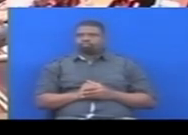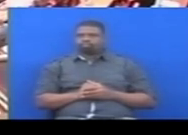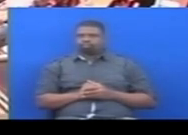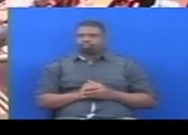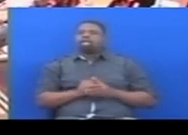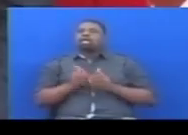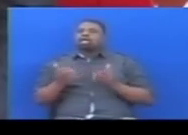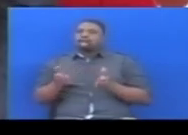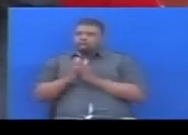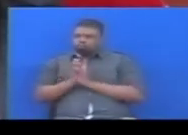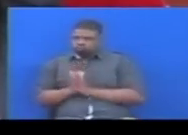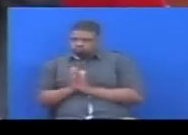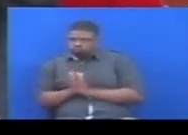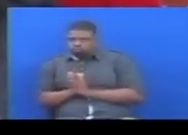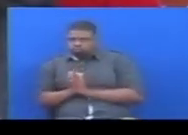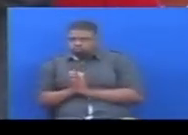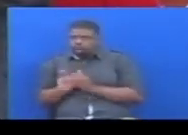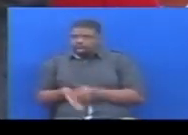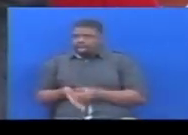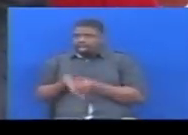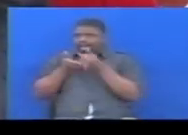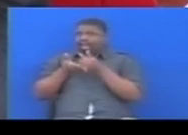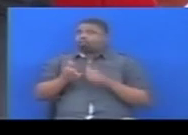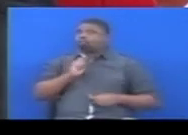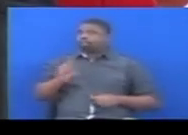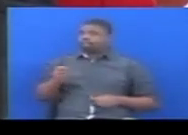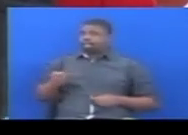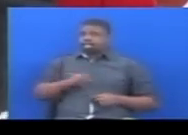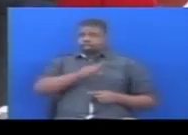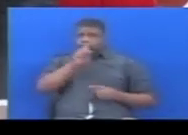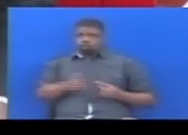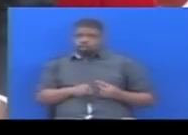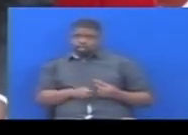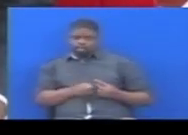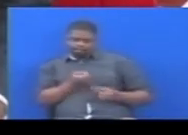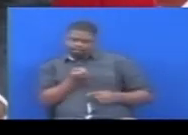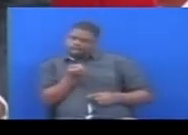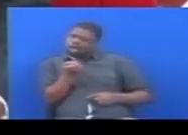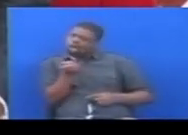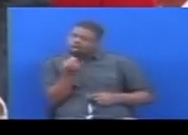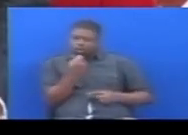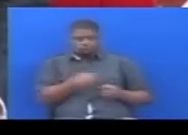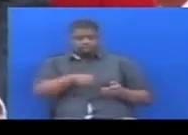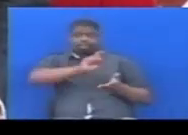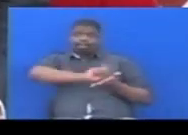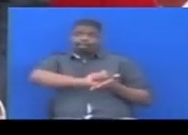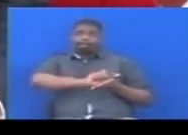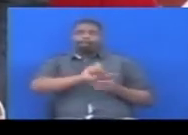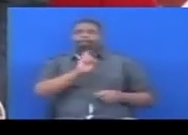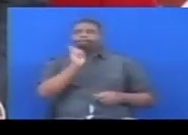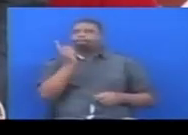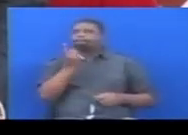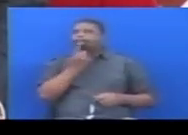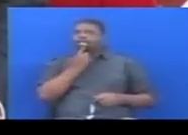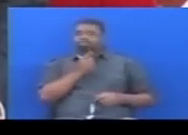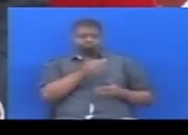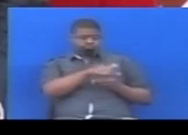Nina maswali mawili madogo ya nyongeza. Katika majibu ya msingi, Mheshimiwa Naibu Waziri amesema